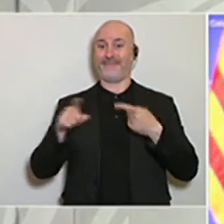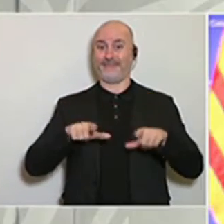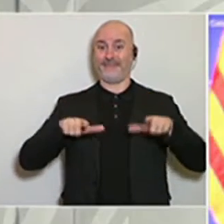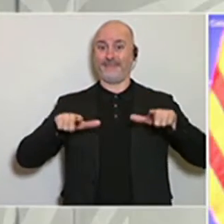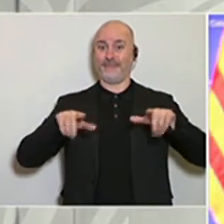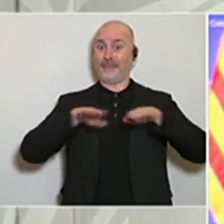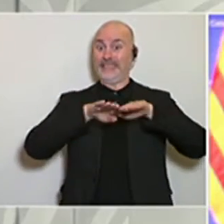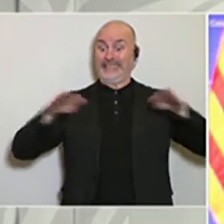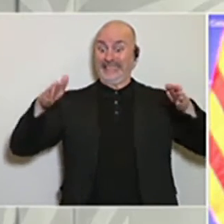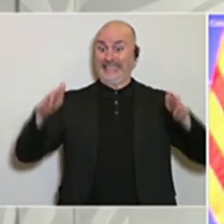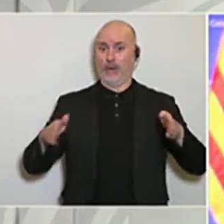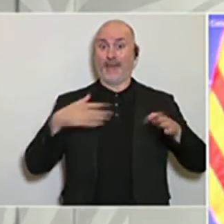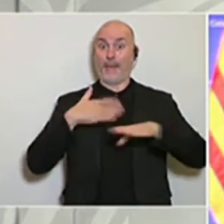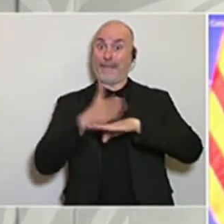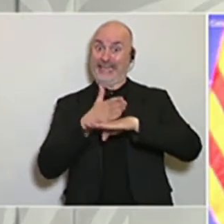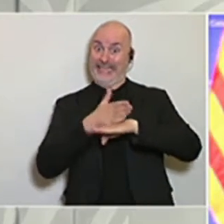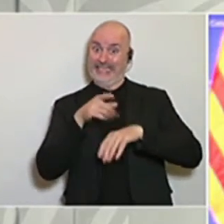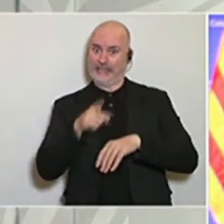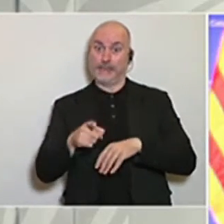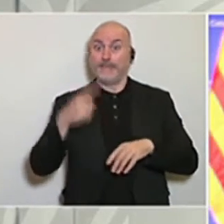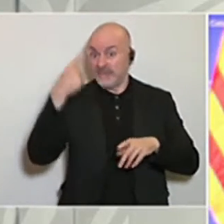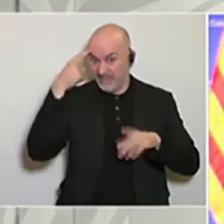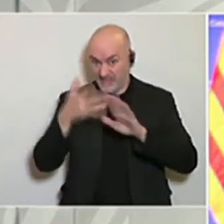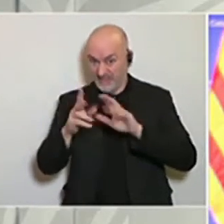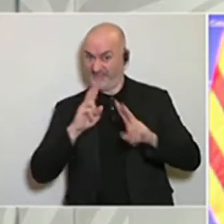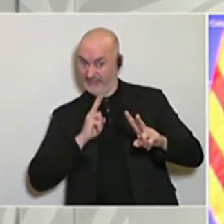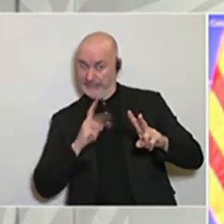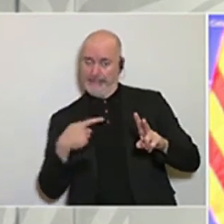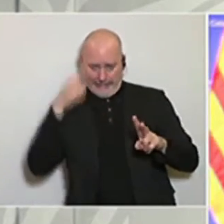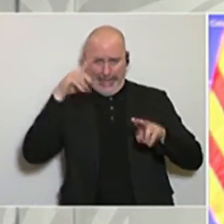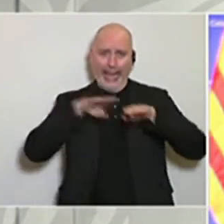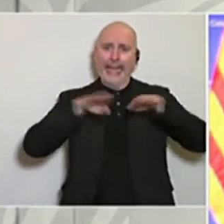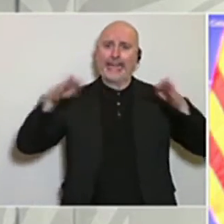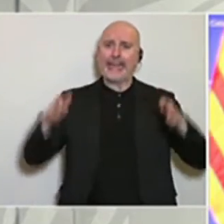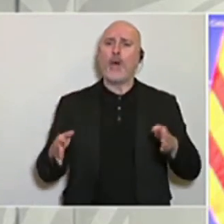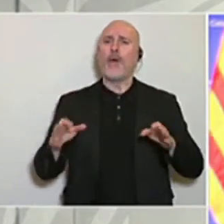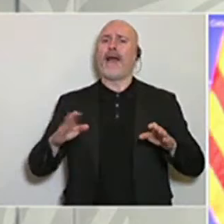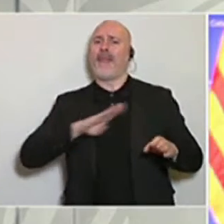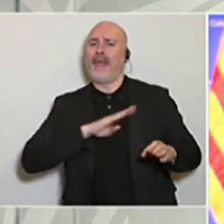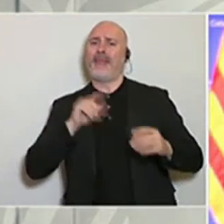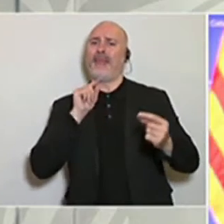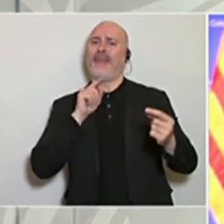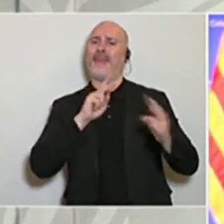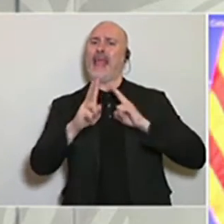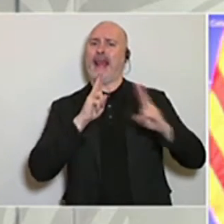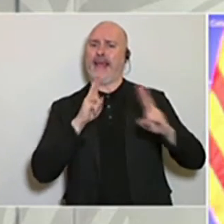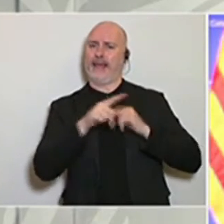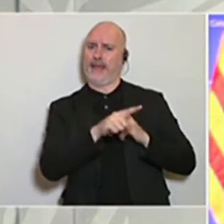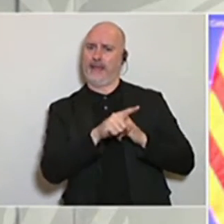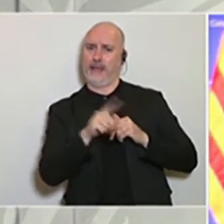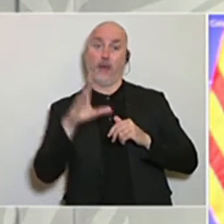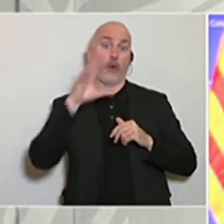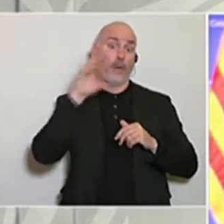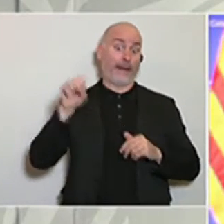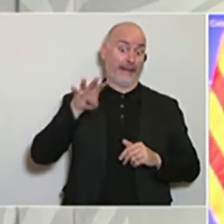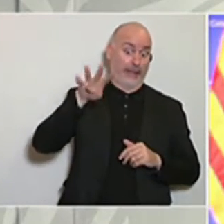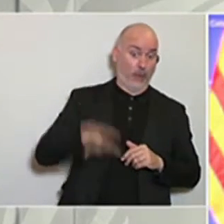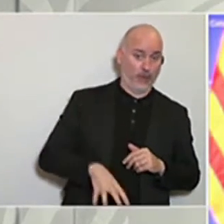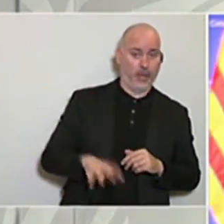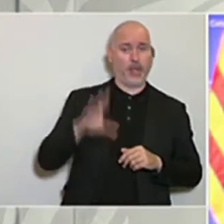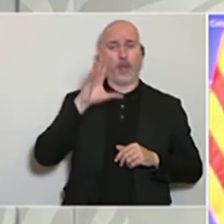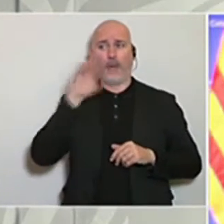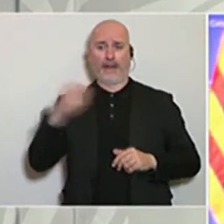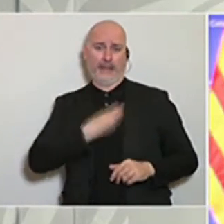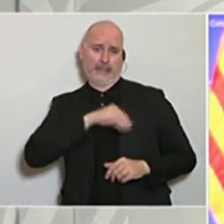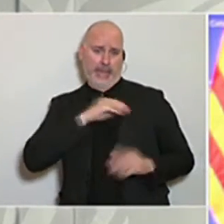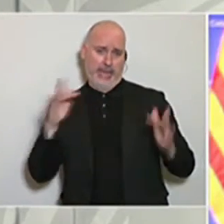diàleg, deia de partits, però suposo que es referia a la taula de diàleg entre el govern de Catalunya i el govern de l'estat espanyol.